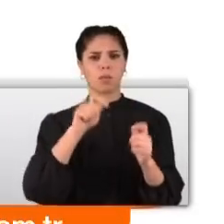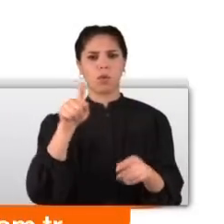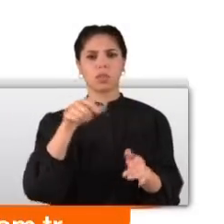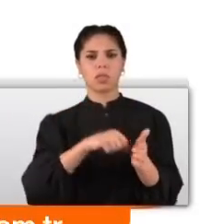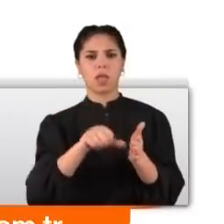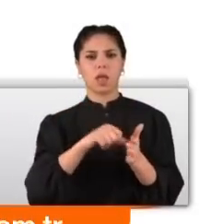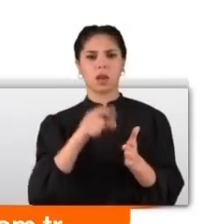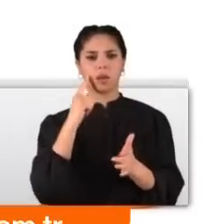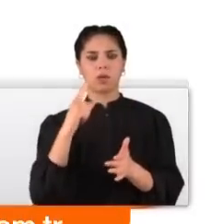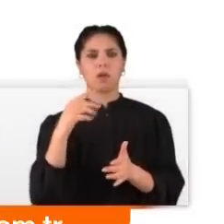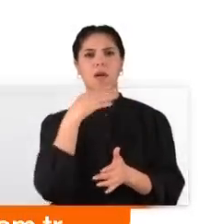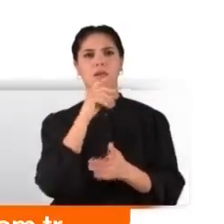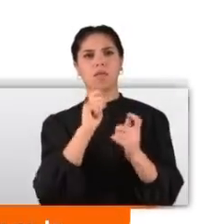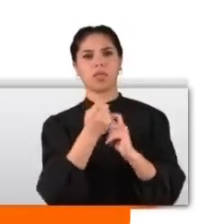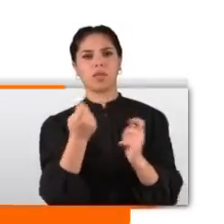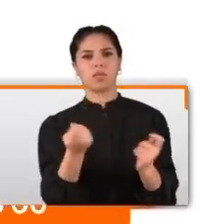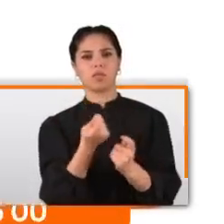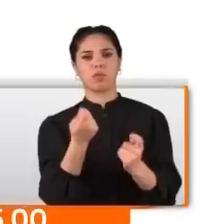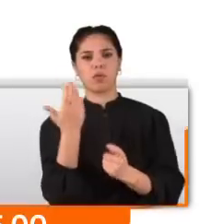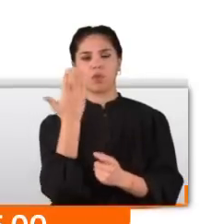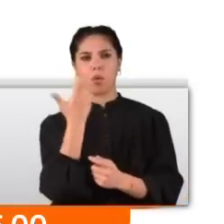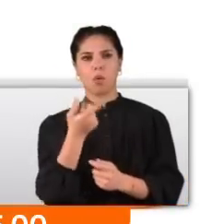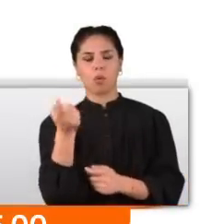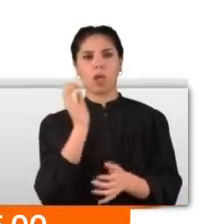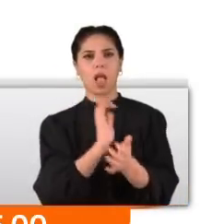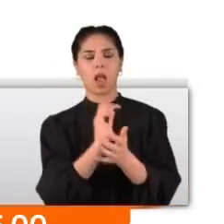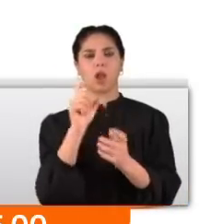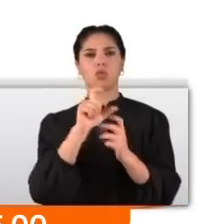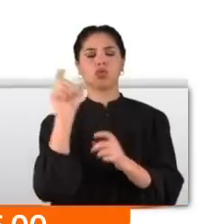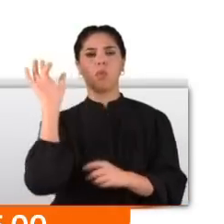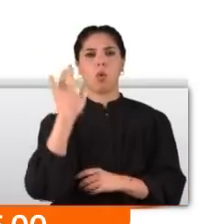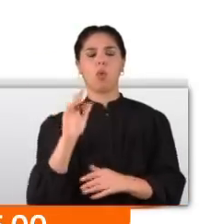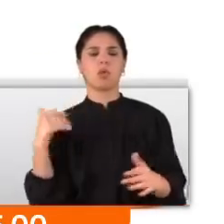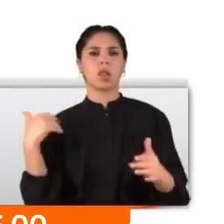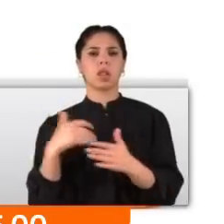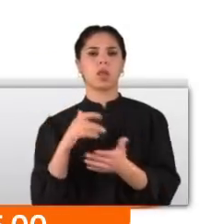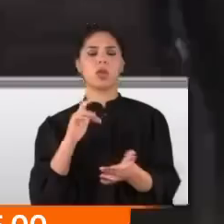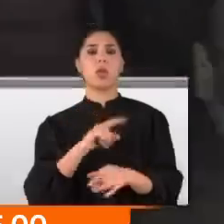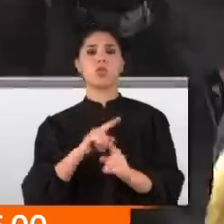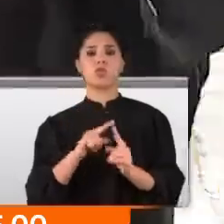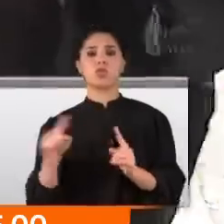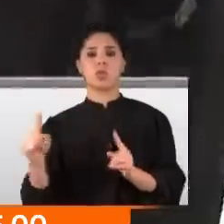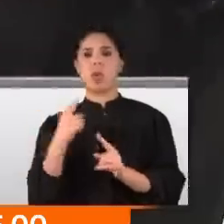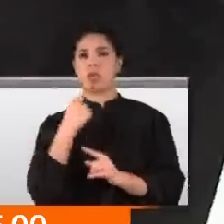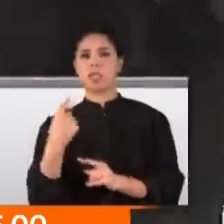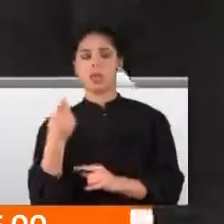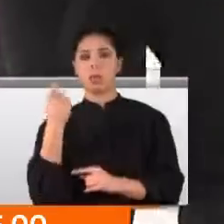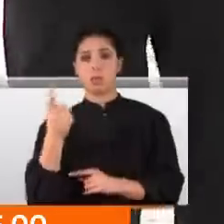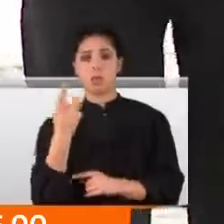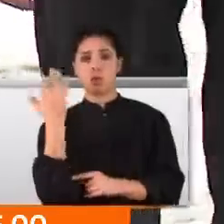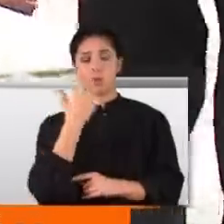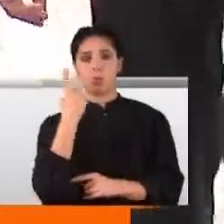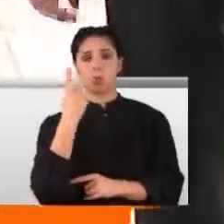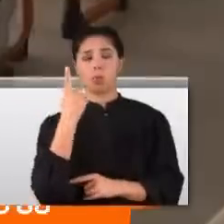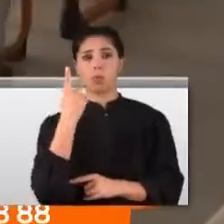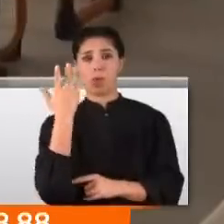sınırıyla durumu avantaja çevirmeye çalışan okullar velilere Şubat ortasına kadar süre vermeye başladı. Hatta o okullardan biri